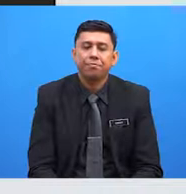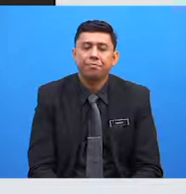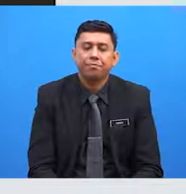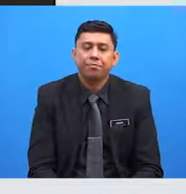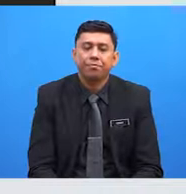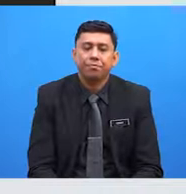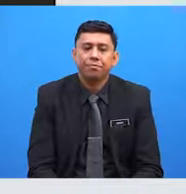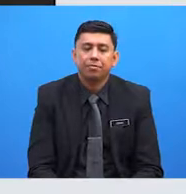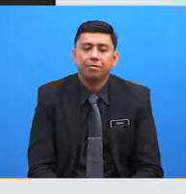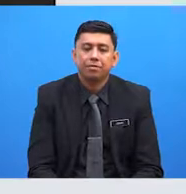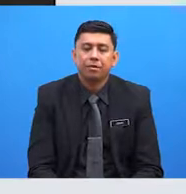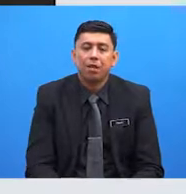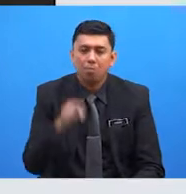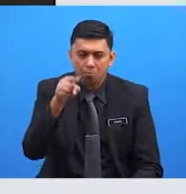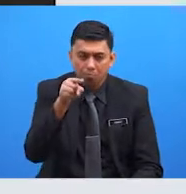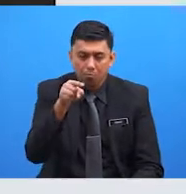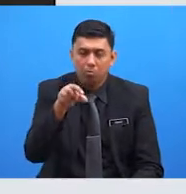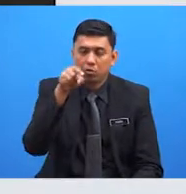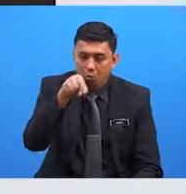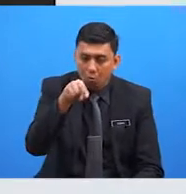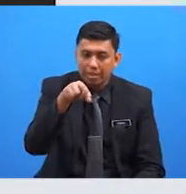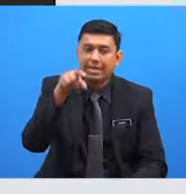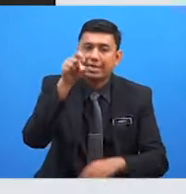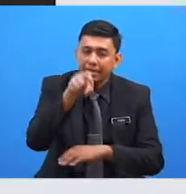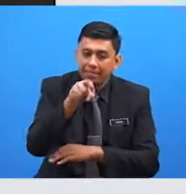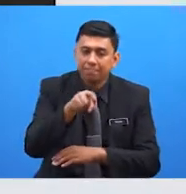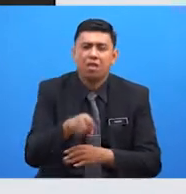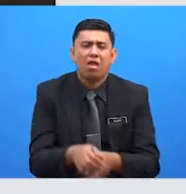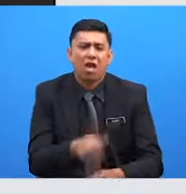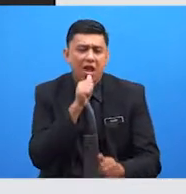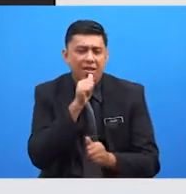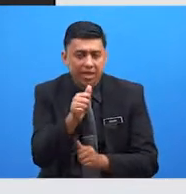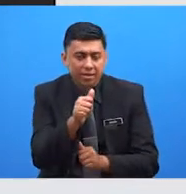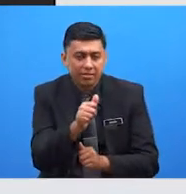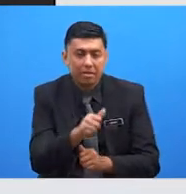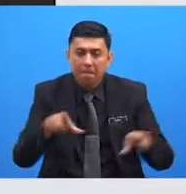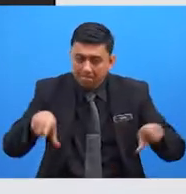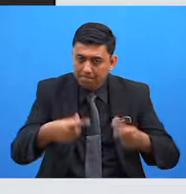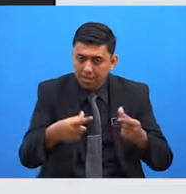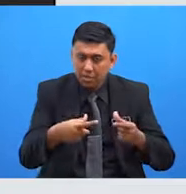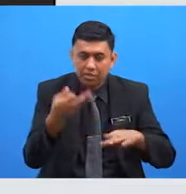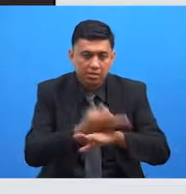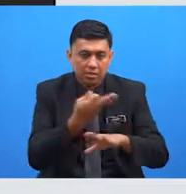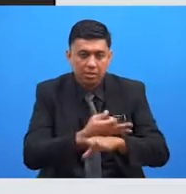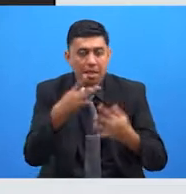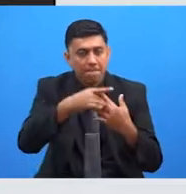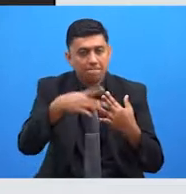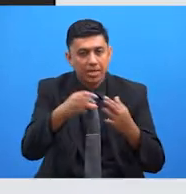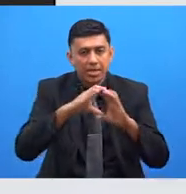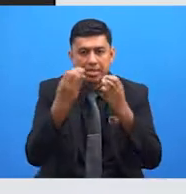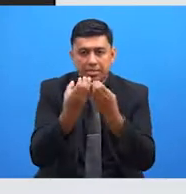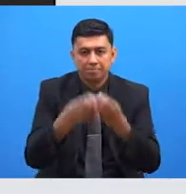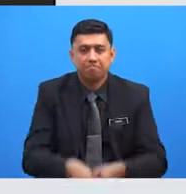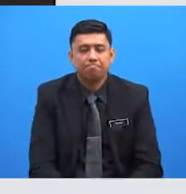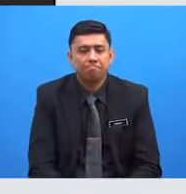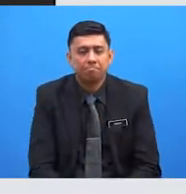elemen input berjenis butang on click, masukkan arahan melaksanakan fungsi pilih kelas.